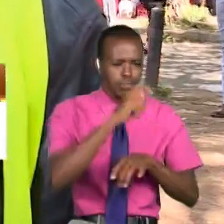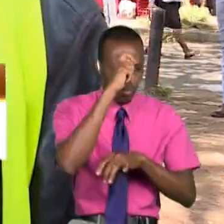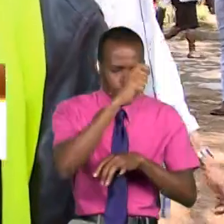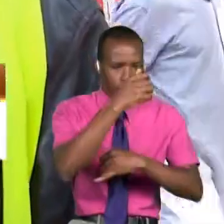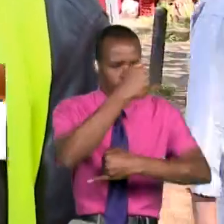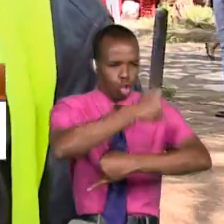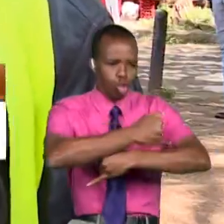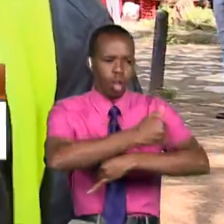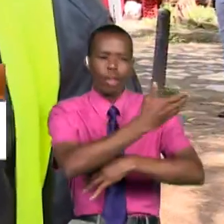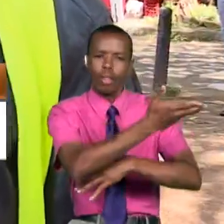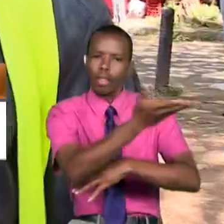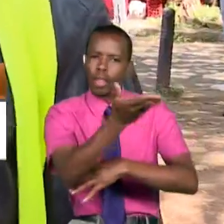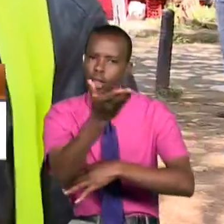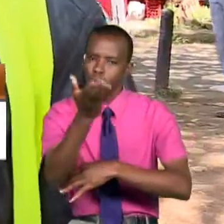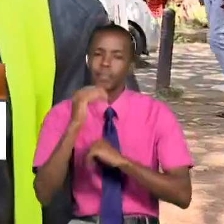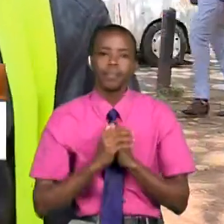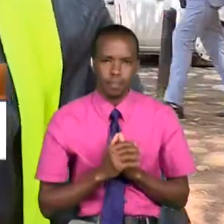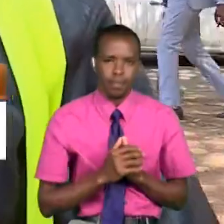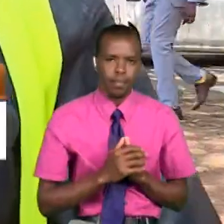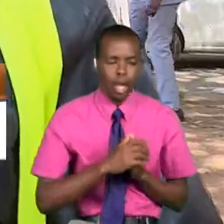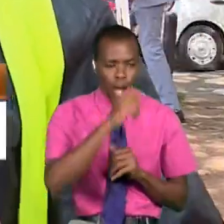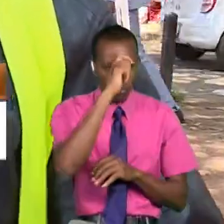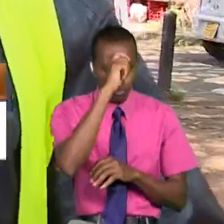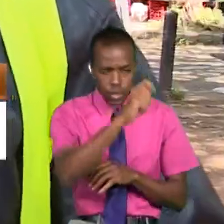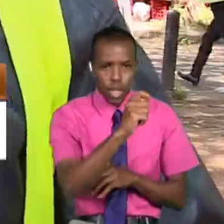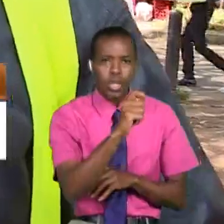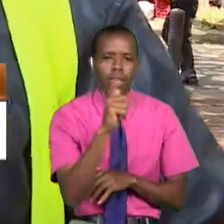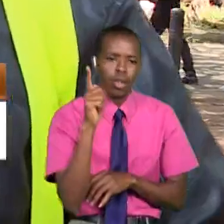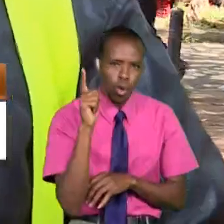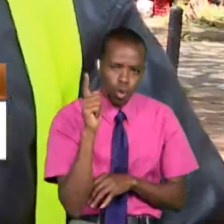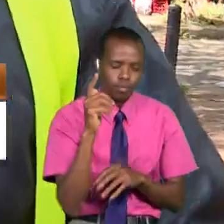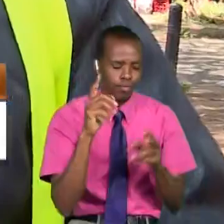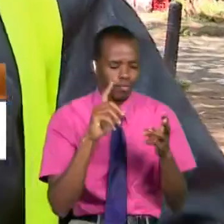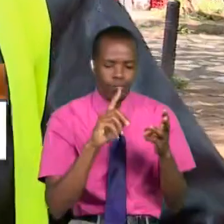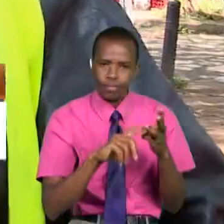na mujibu wa sheria, adi zile nini,